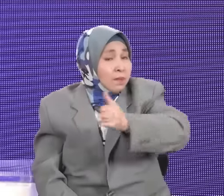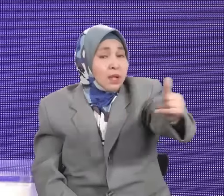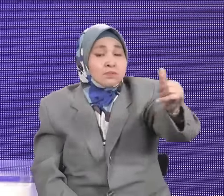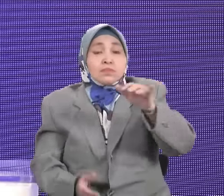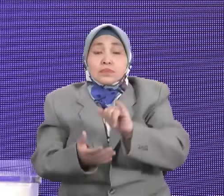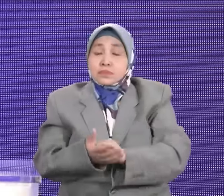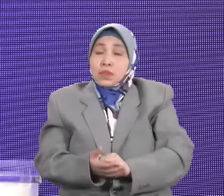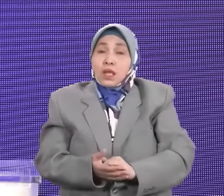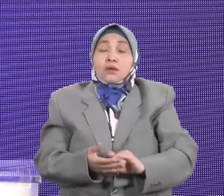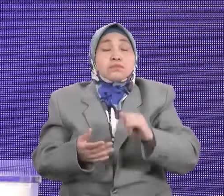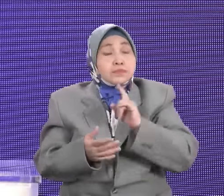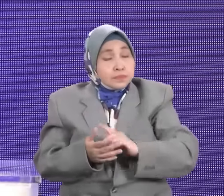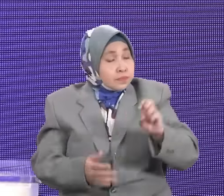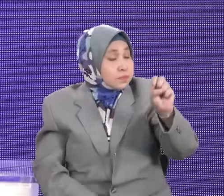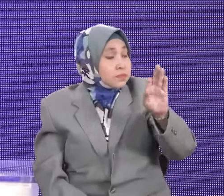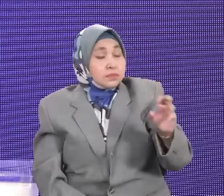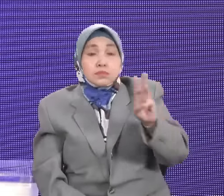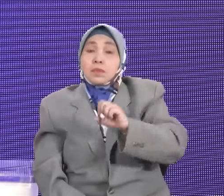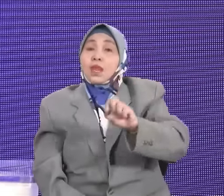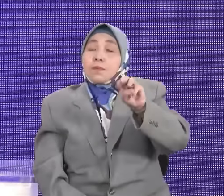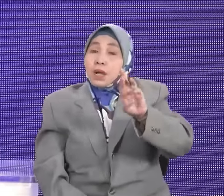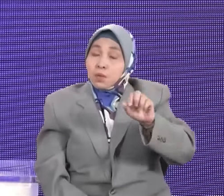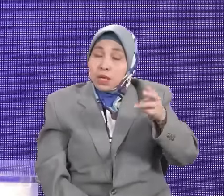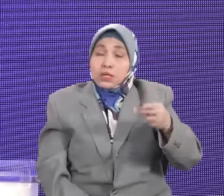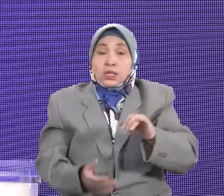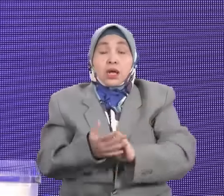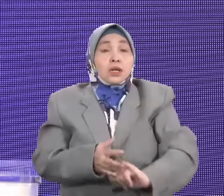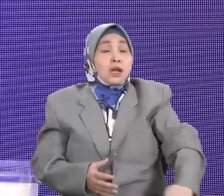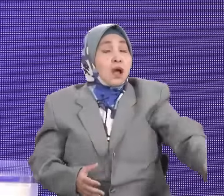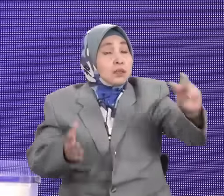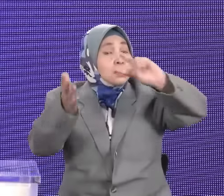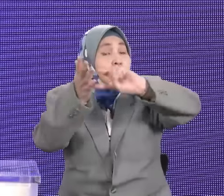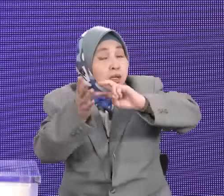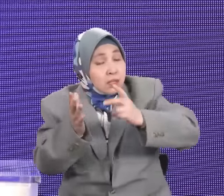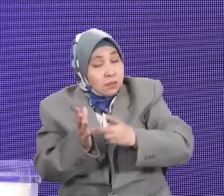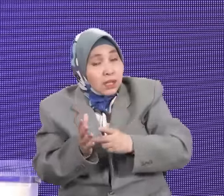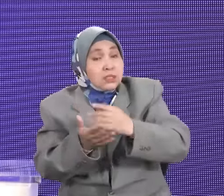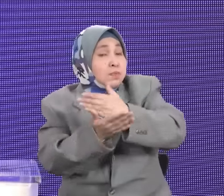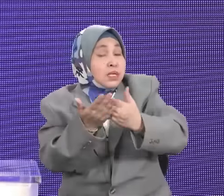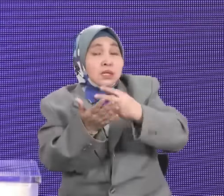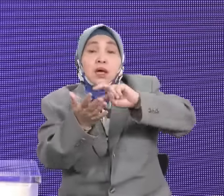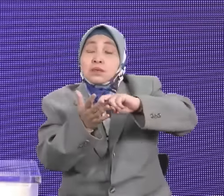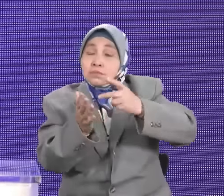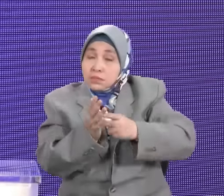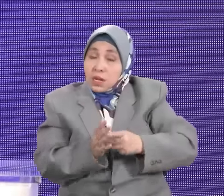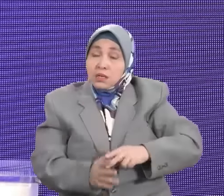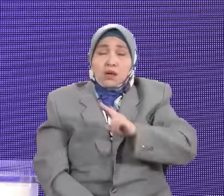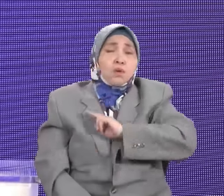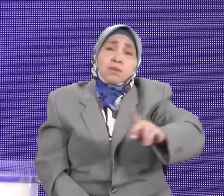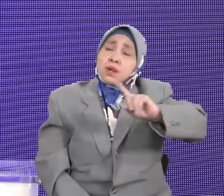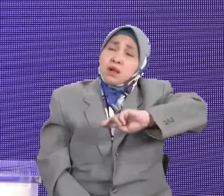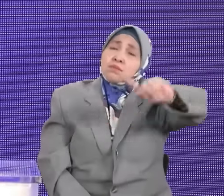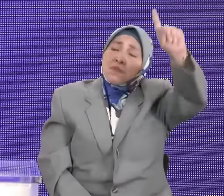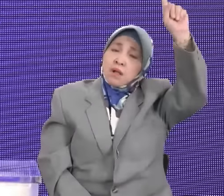ya sesungguhnya Shafa Wal Marwah ini adalah syiar syiar ataupun sebagian daripada syiar Allah Subhanahu